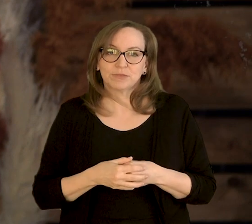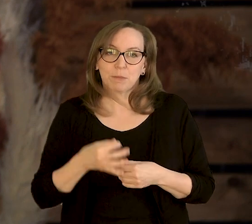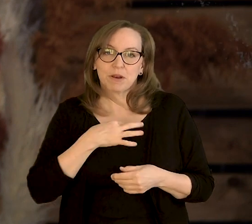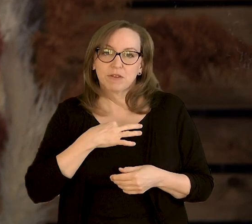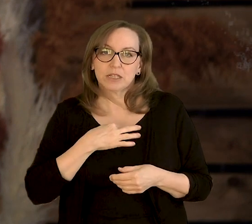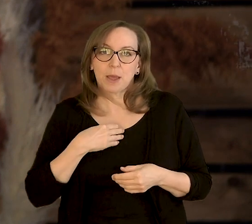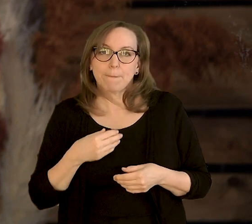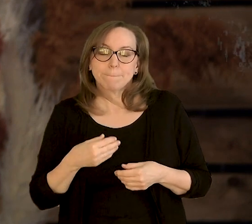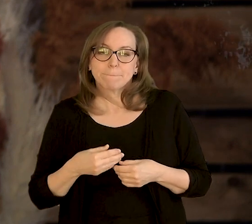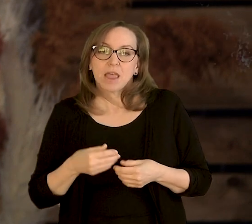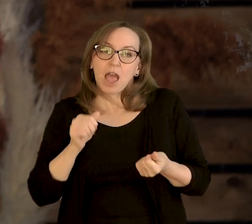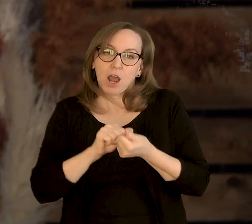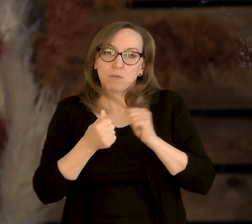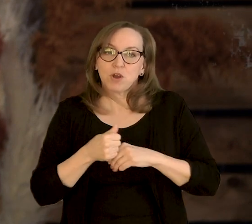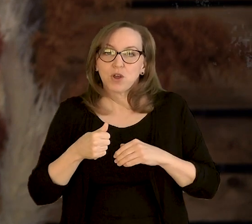adres e-mailowy